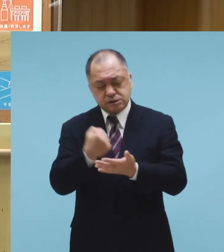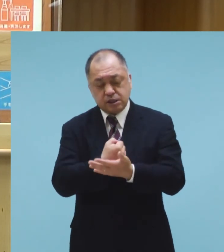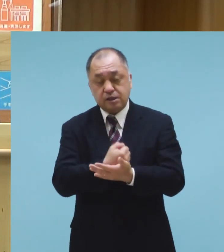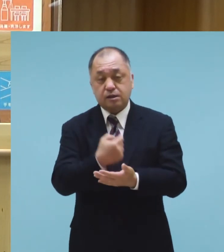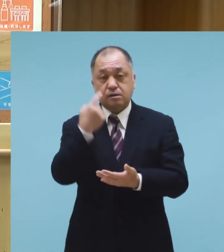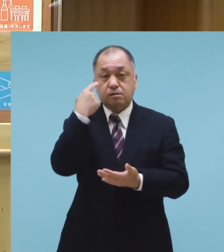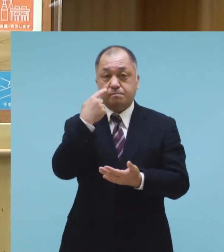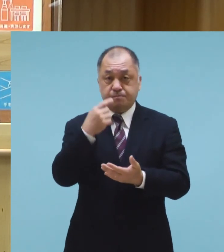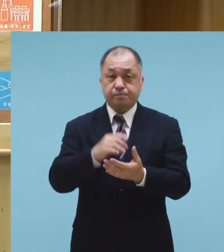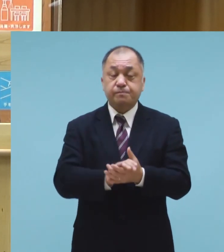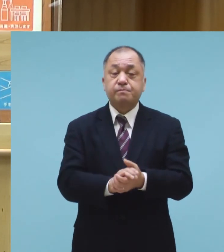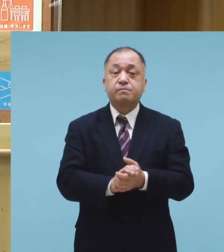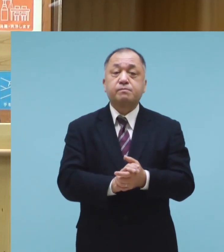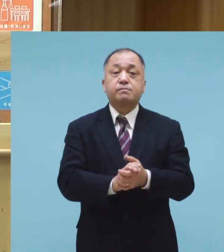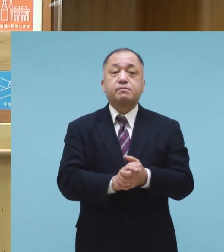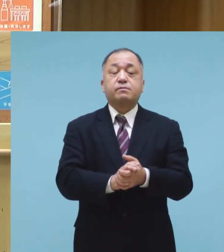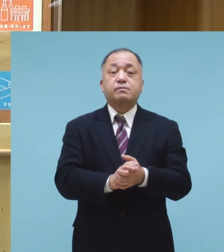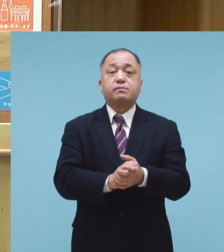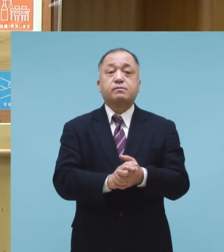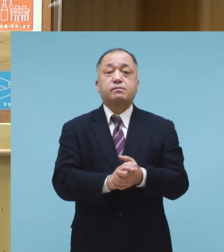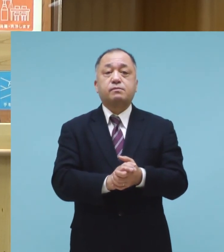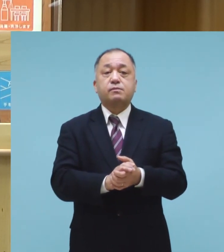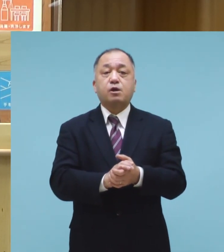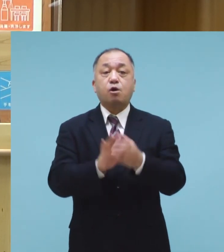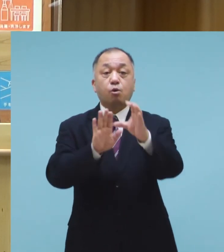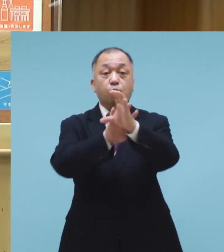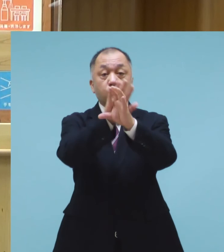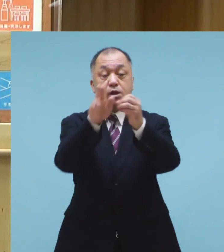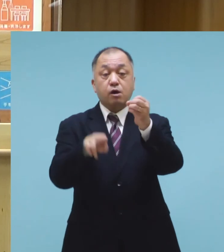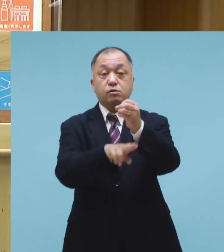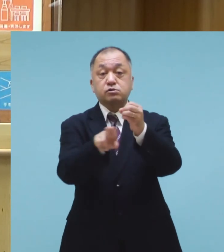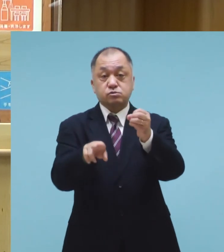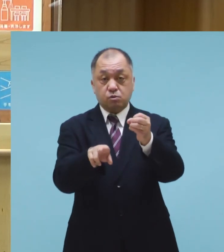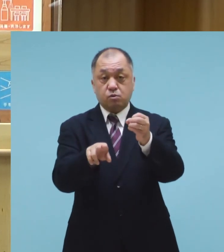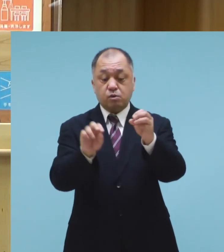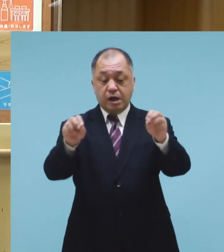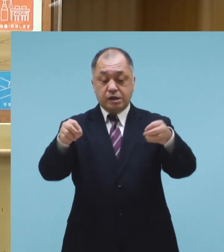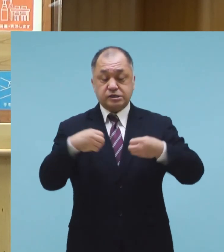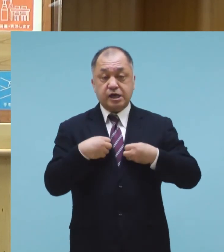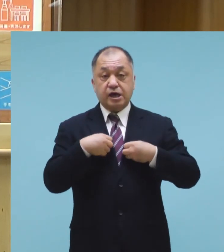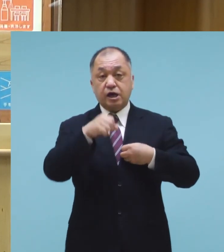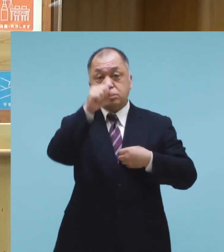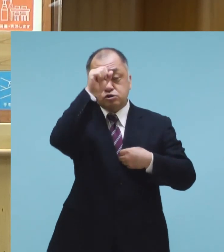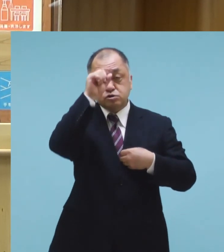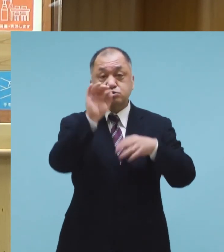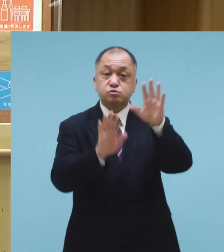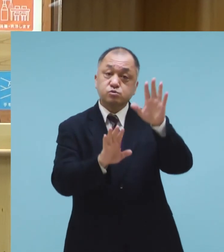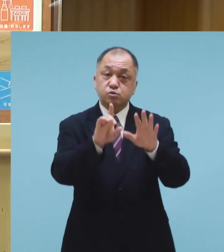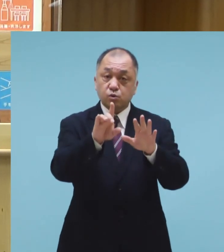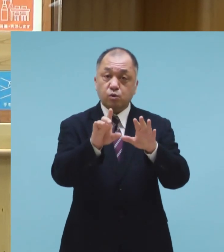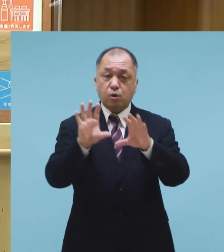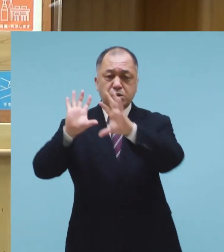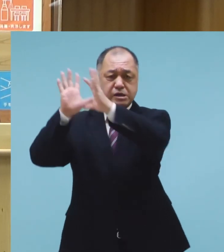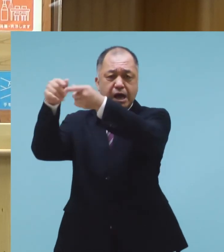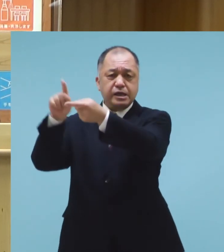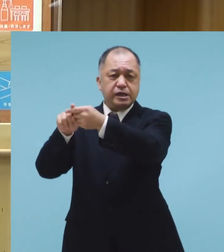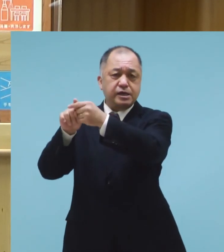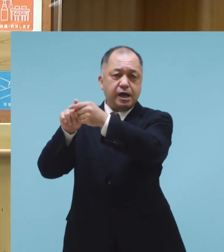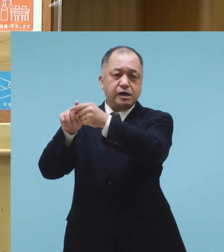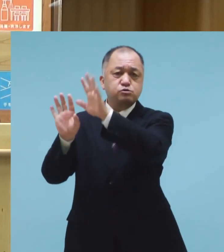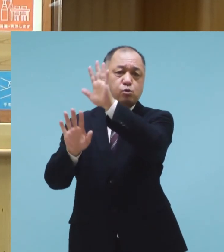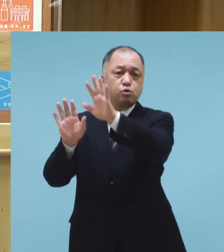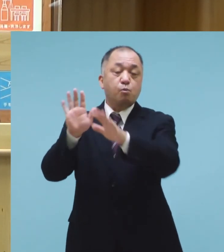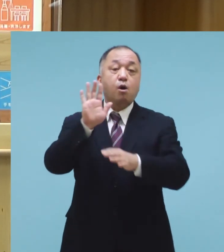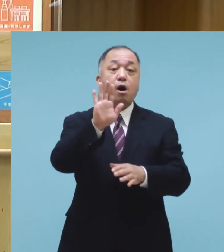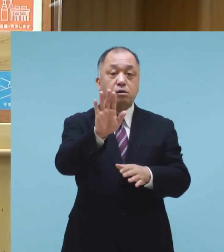ます。この新型コロナウイルス感染症のこの世界的な感染状況などは当然あるんですけども、